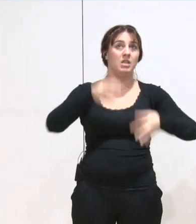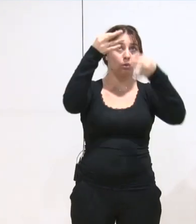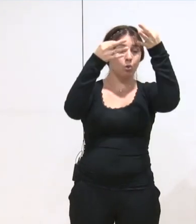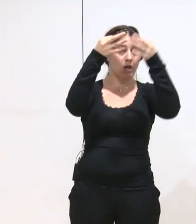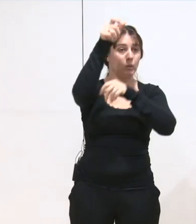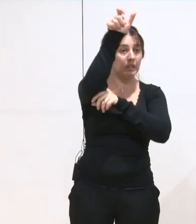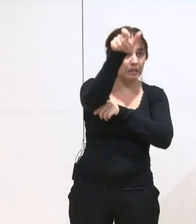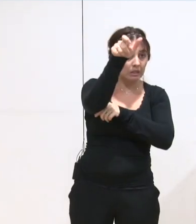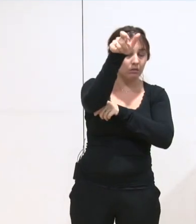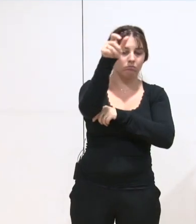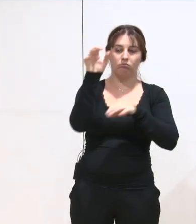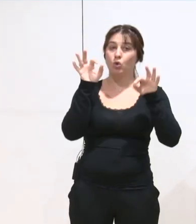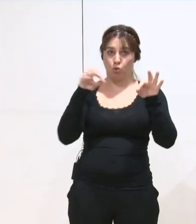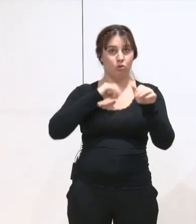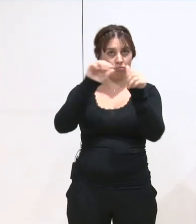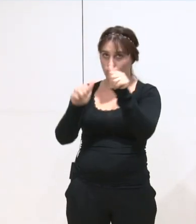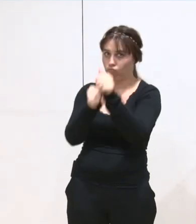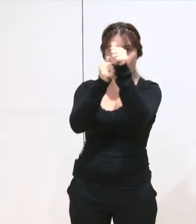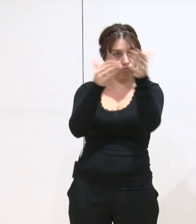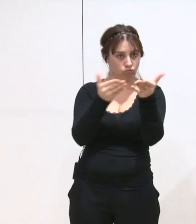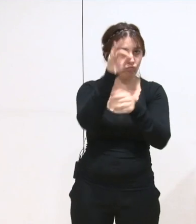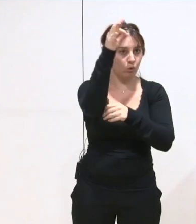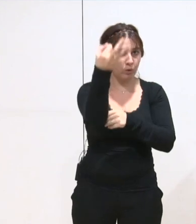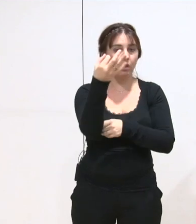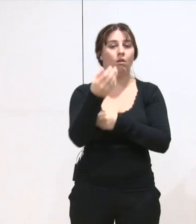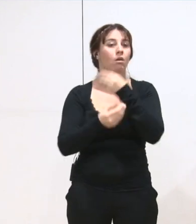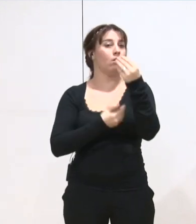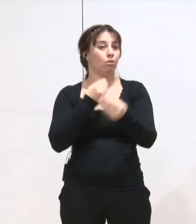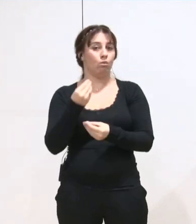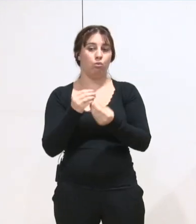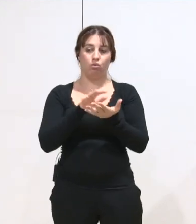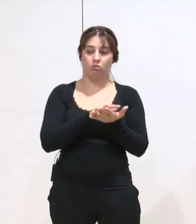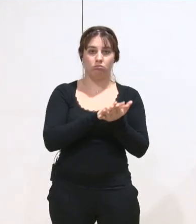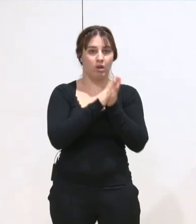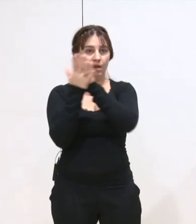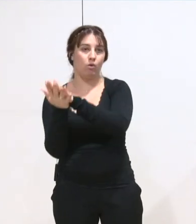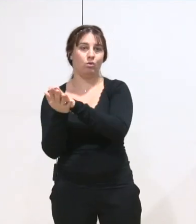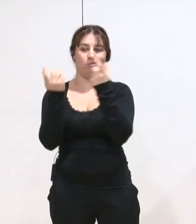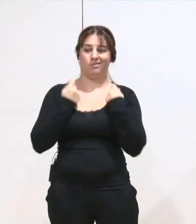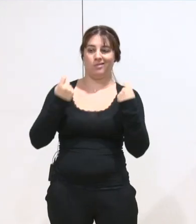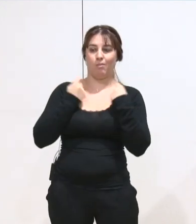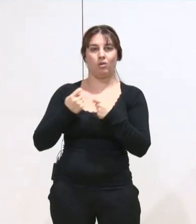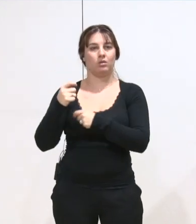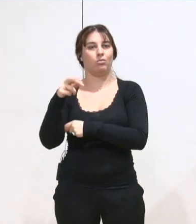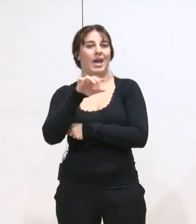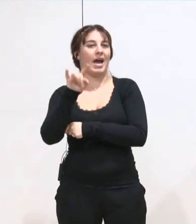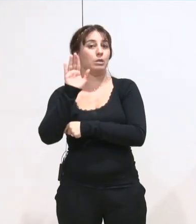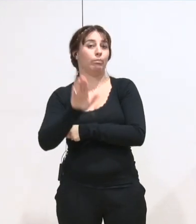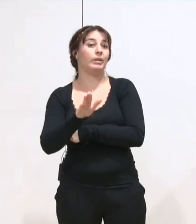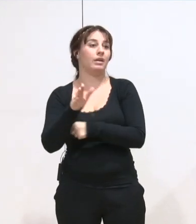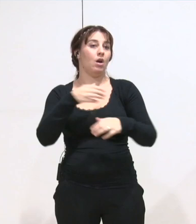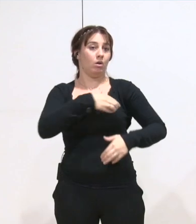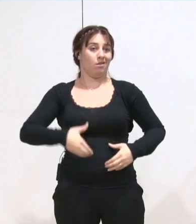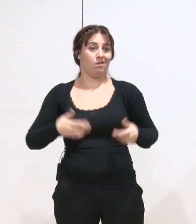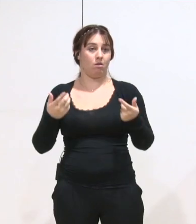Justice, que effectivement je soutiens, ni sur l'évolution des dépenses de ressources humaines de la ville, pour lesquelles le